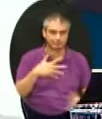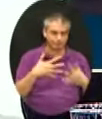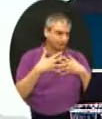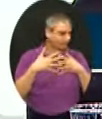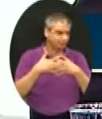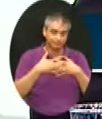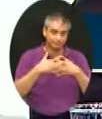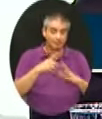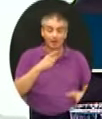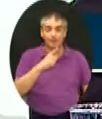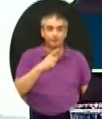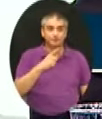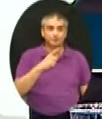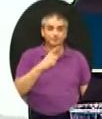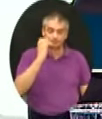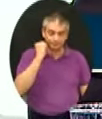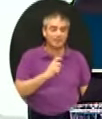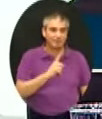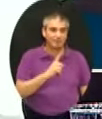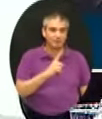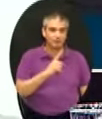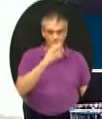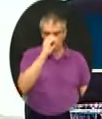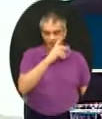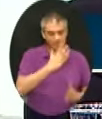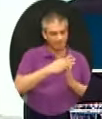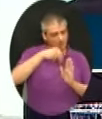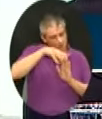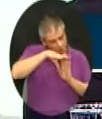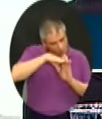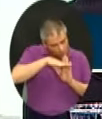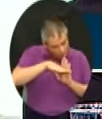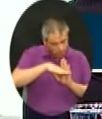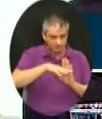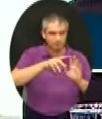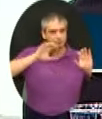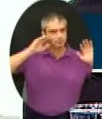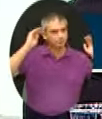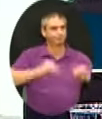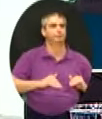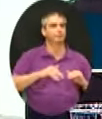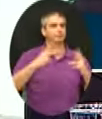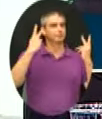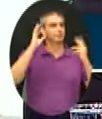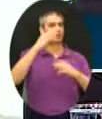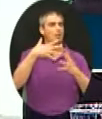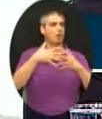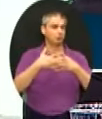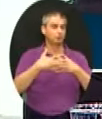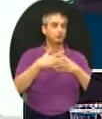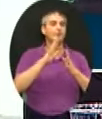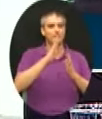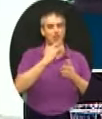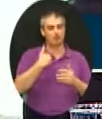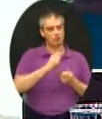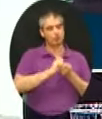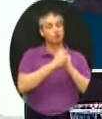הברית, בכוונה, אובמה הוריד את המעמד של ארצות הברית, וככה זה